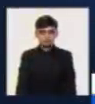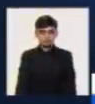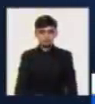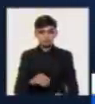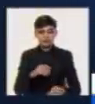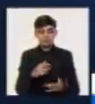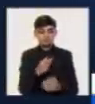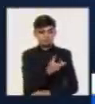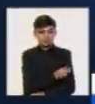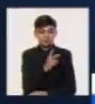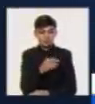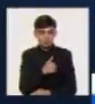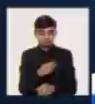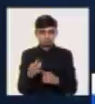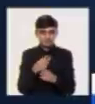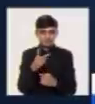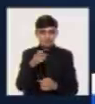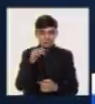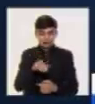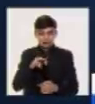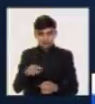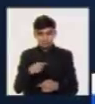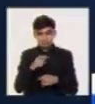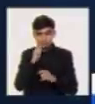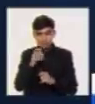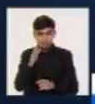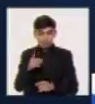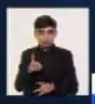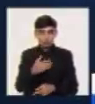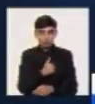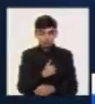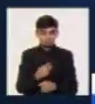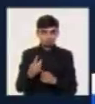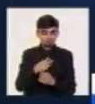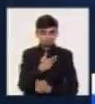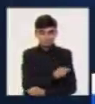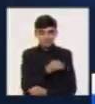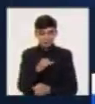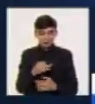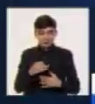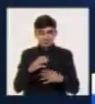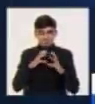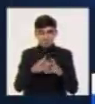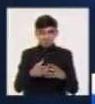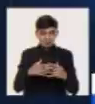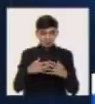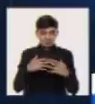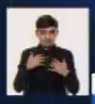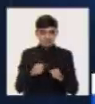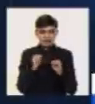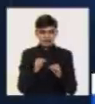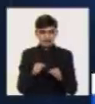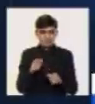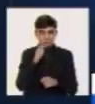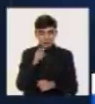Сараптаудан кейін вакцина салған тұлғаға 200 мың теңге пилоттық жобаға қатысқан үшін дүниежүзілік денсаулық сақтау ұйымы сыйақы тағайындайды. Қалалық